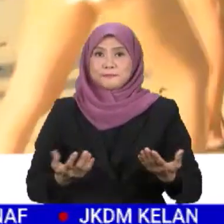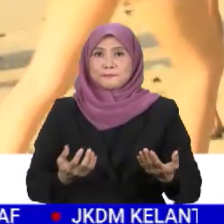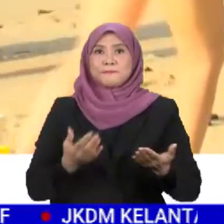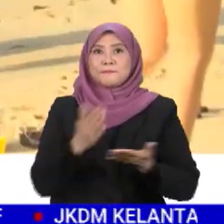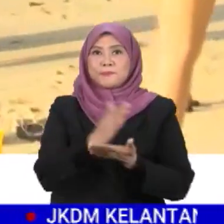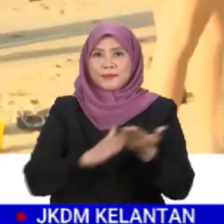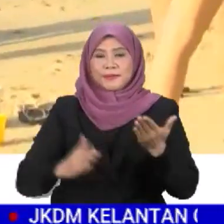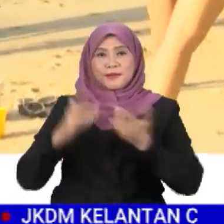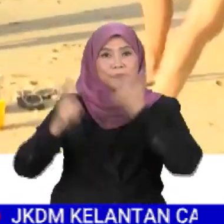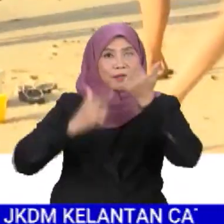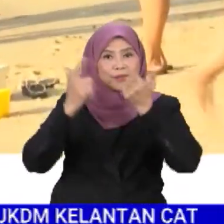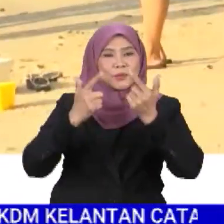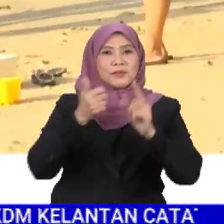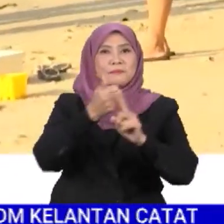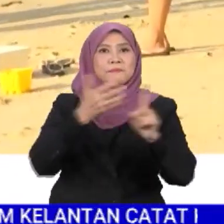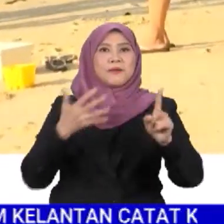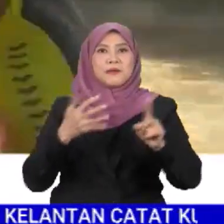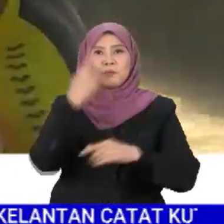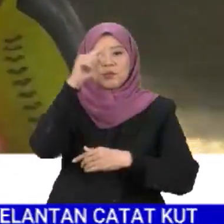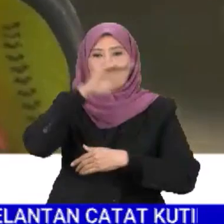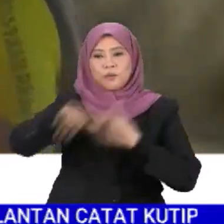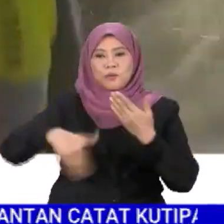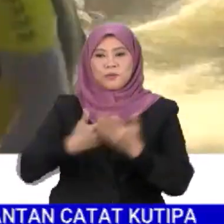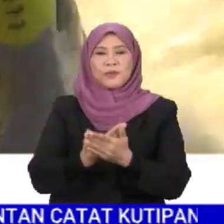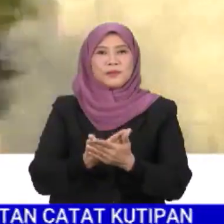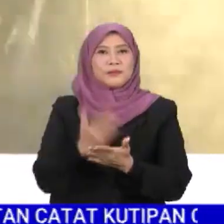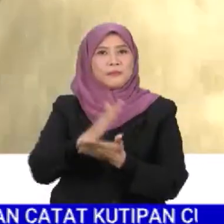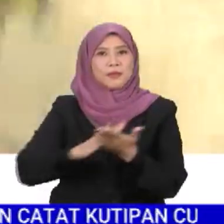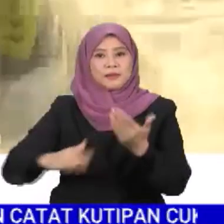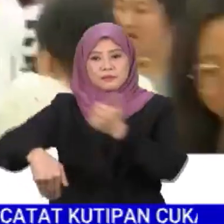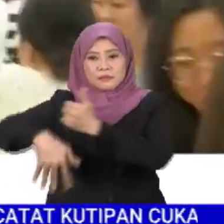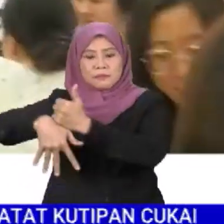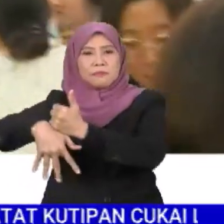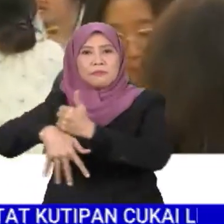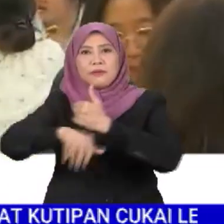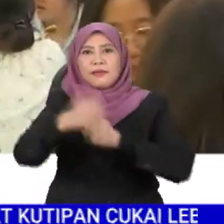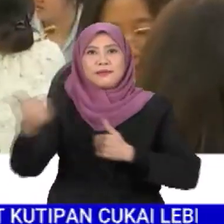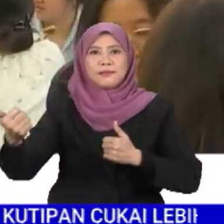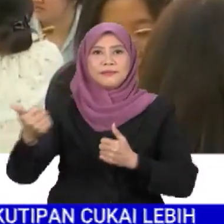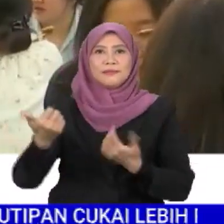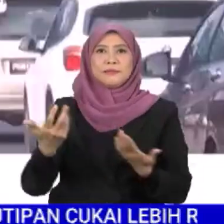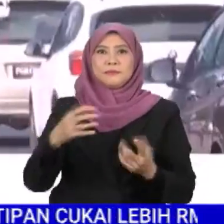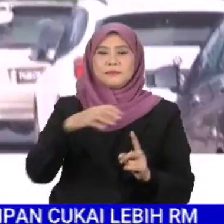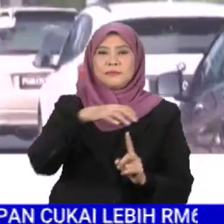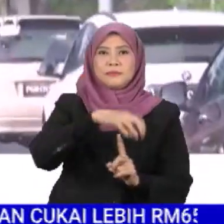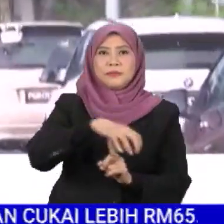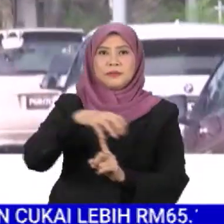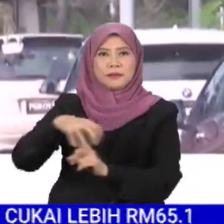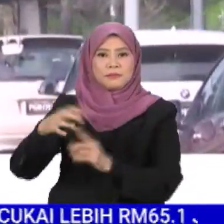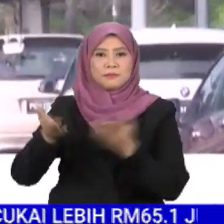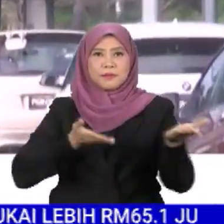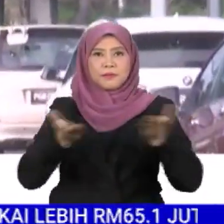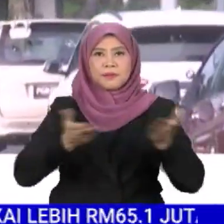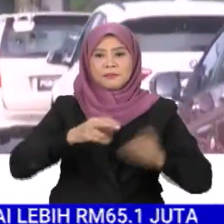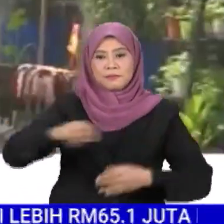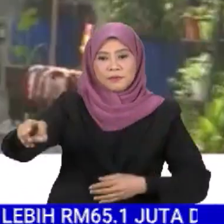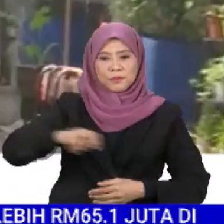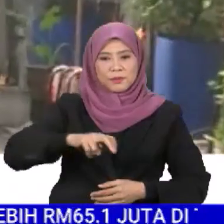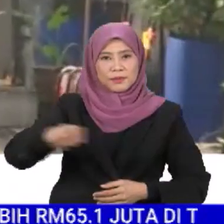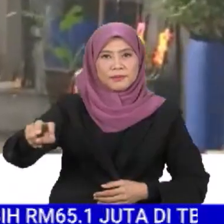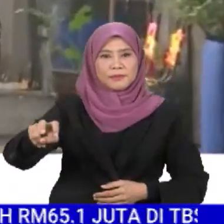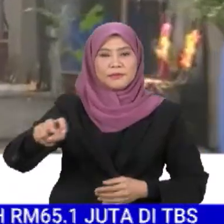ini memberi impak kepada beberapa subsektor lain seperti penjajahan, perkhidmatan